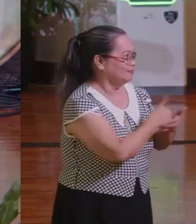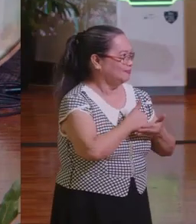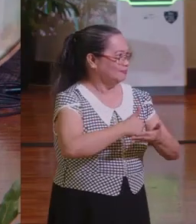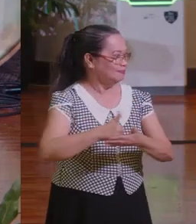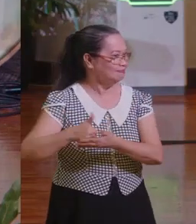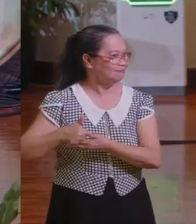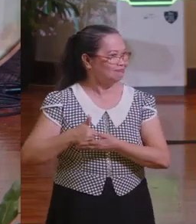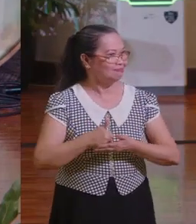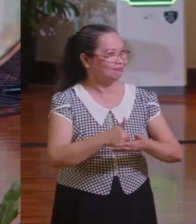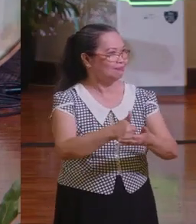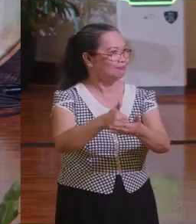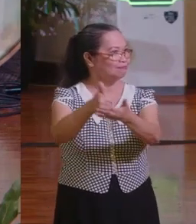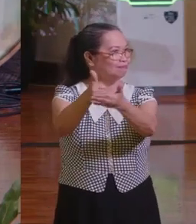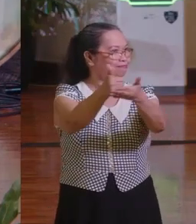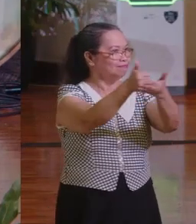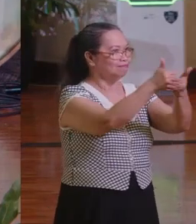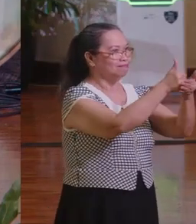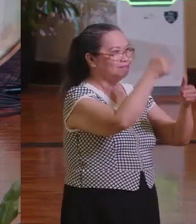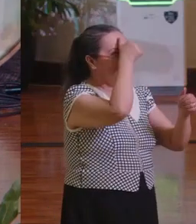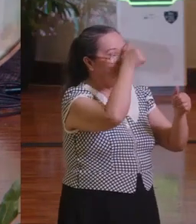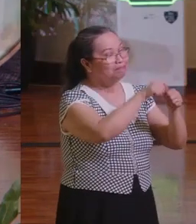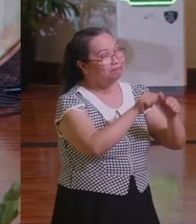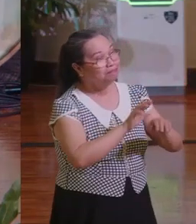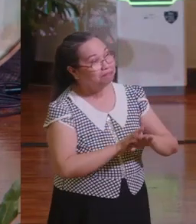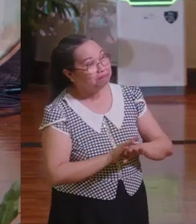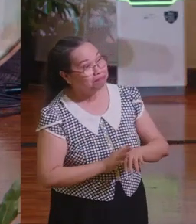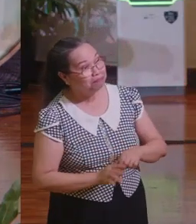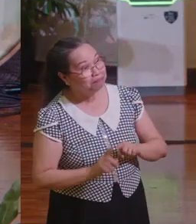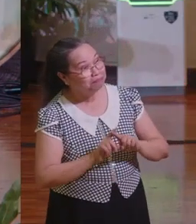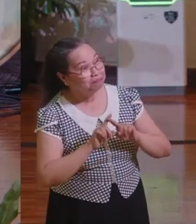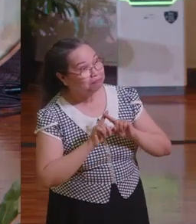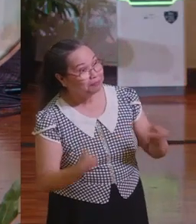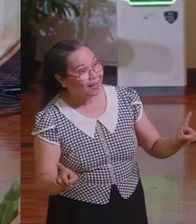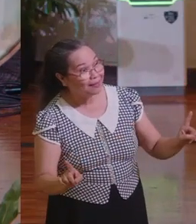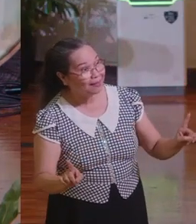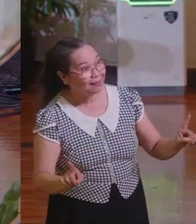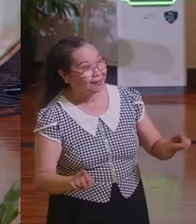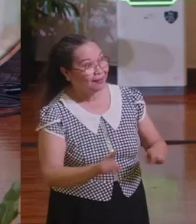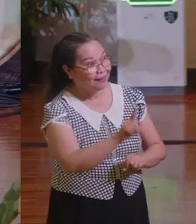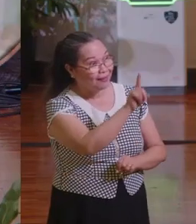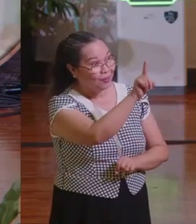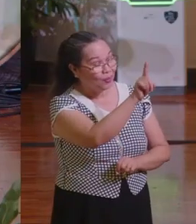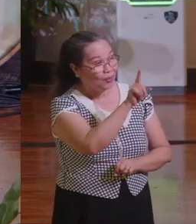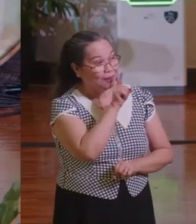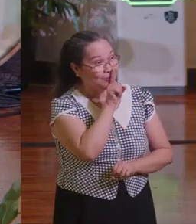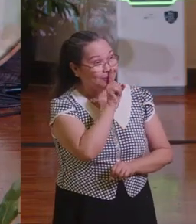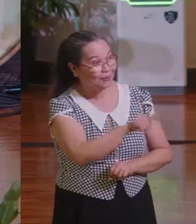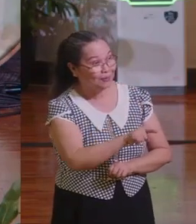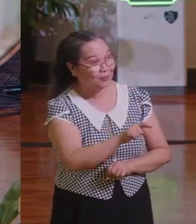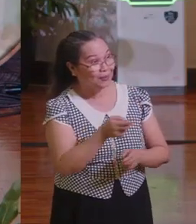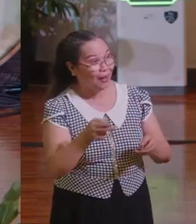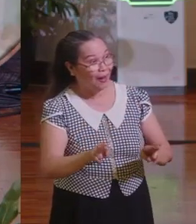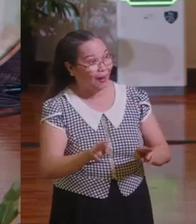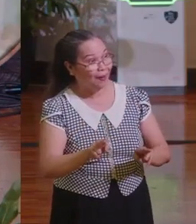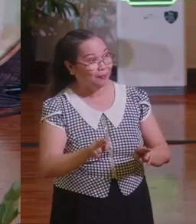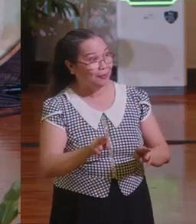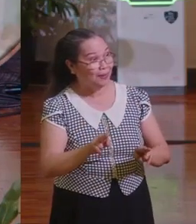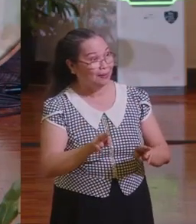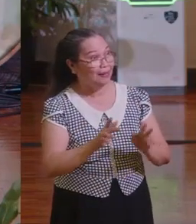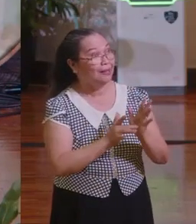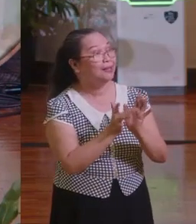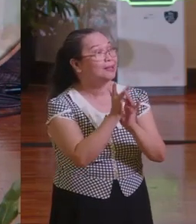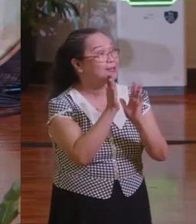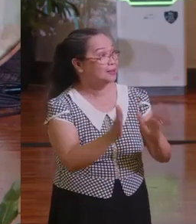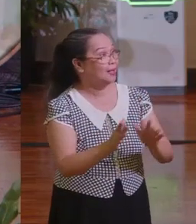at nagpapaalalahanan sa isa't isa. Pero ito po ang isang painful reality sa ating pong pagiging